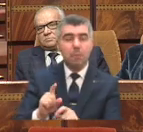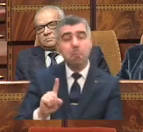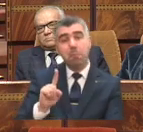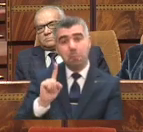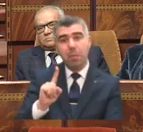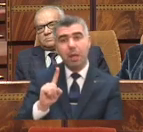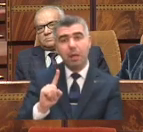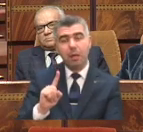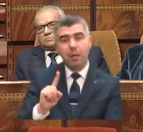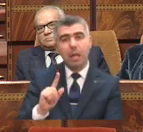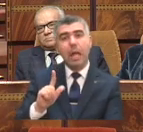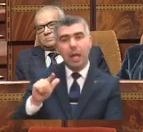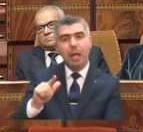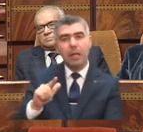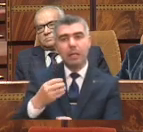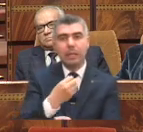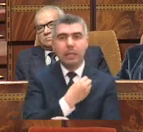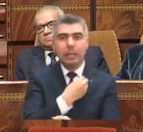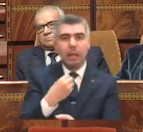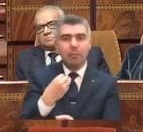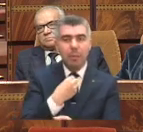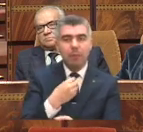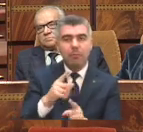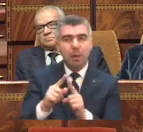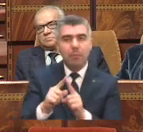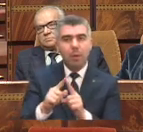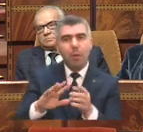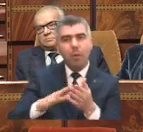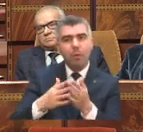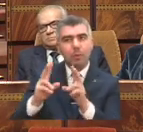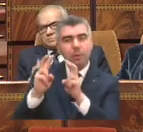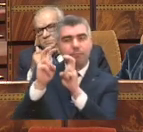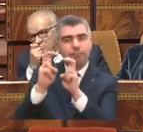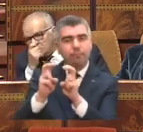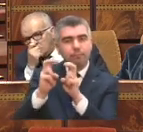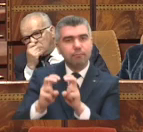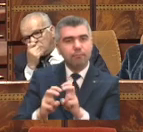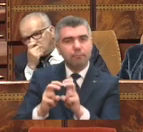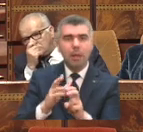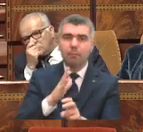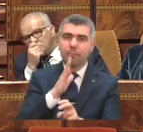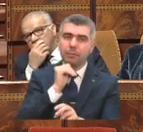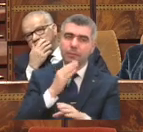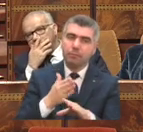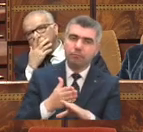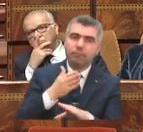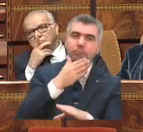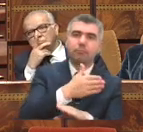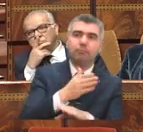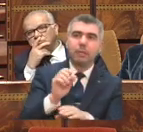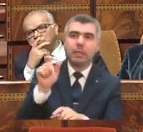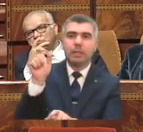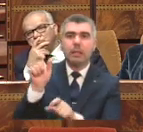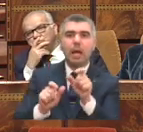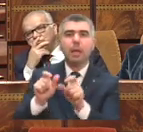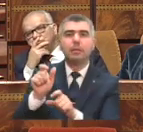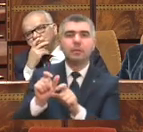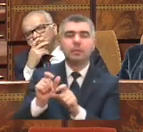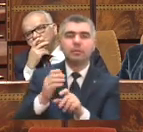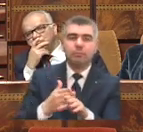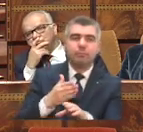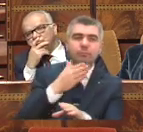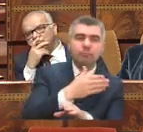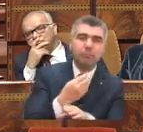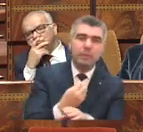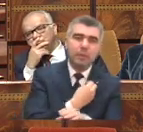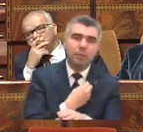الذي تعرفه المستشفيات يهدد بقوة القدرة على تعزيز الولوج إلى الرعاية الطبية وتحقيق التغطية